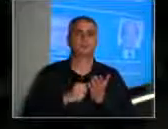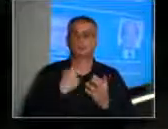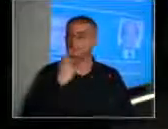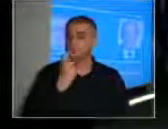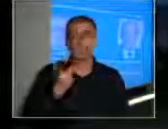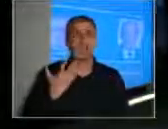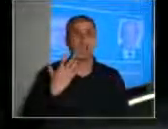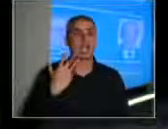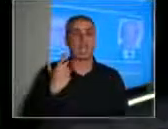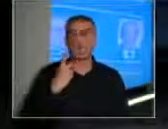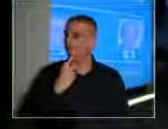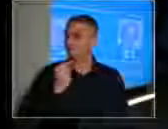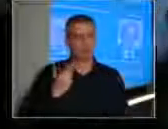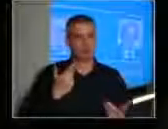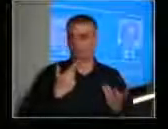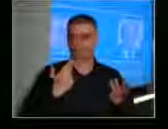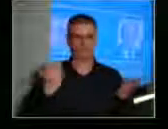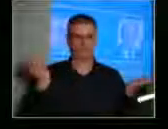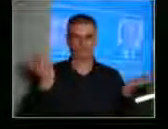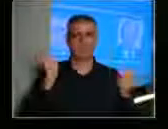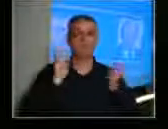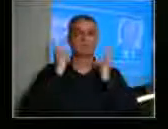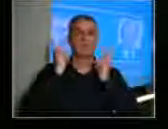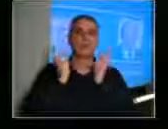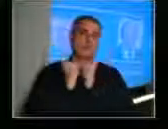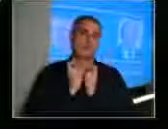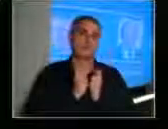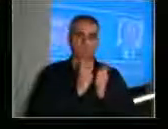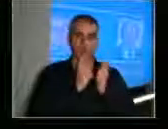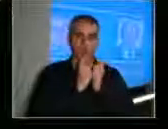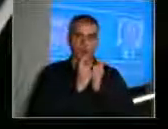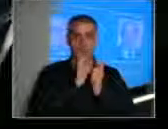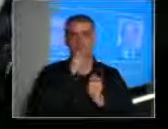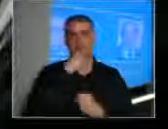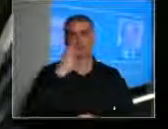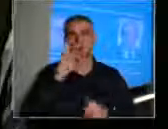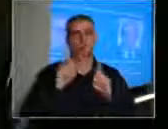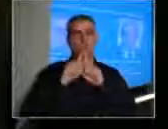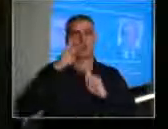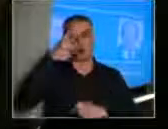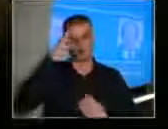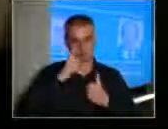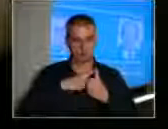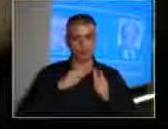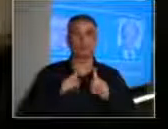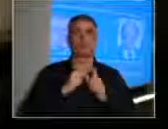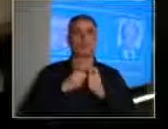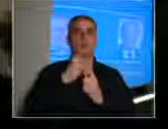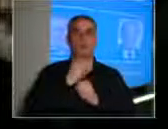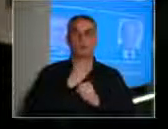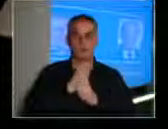הביתה לא קיים בכל מפלגה, הוא קיים בעיקר במפלגות הוותיקות יותר, כמו הליכוד, כמו מפלגת